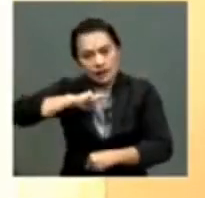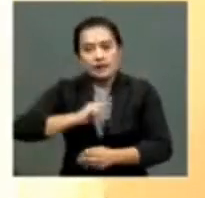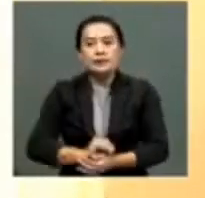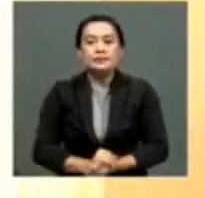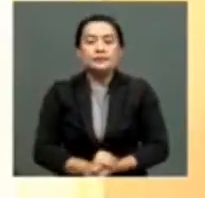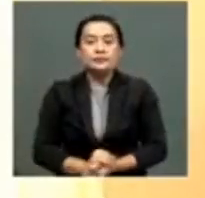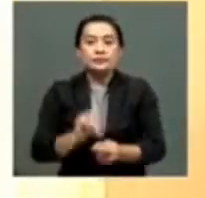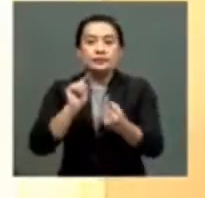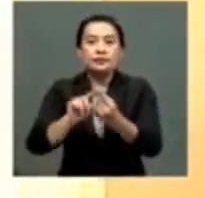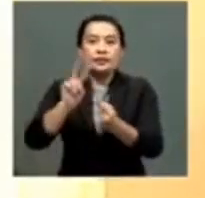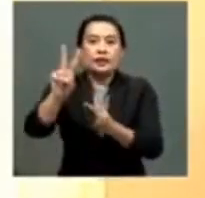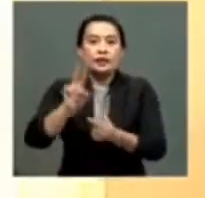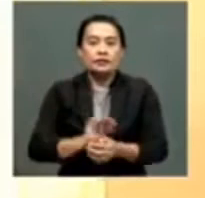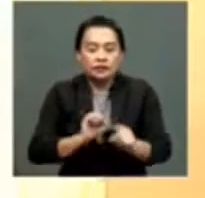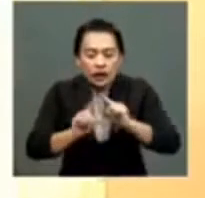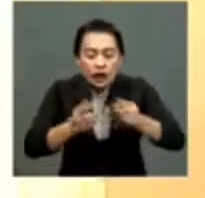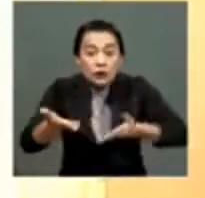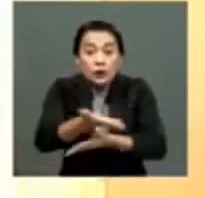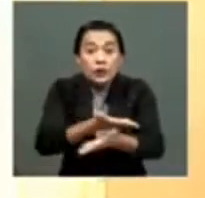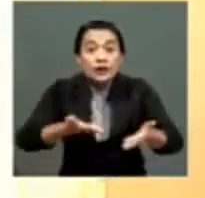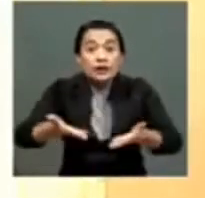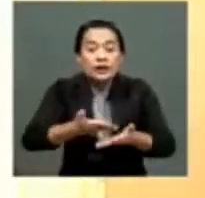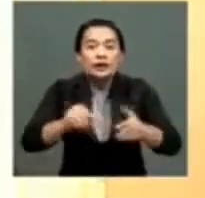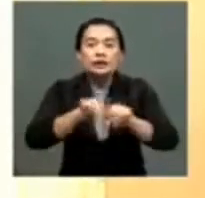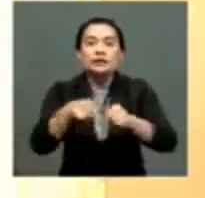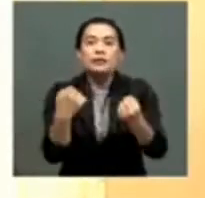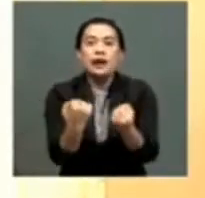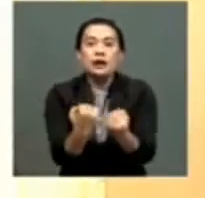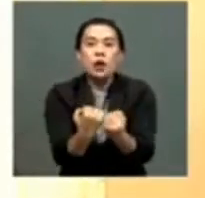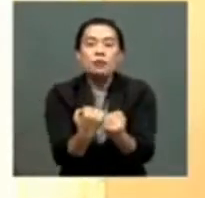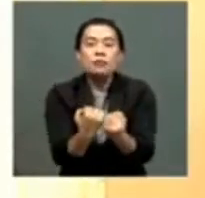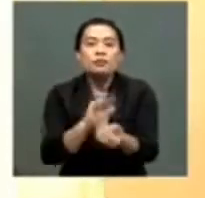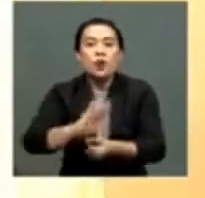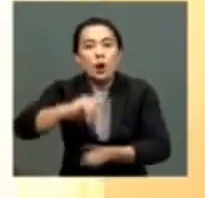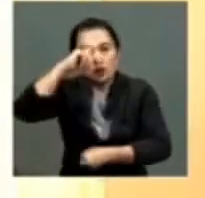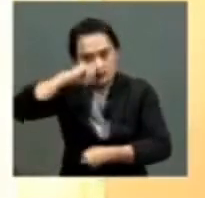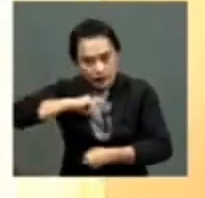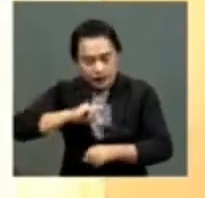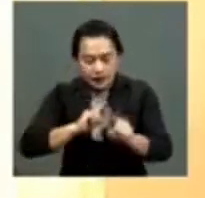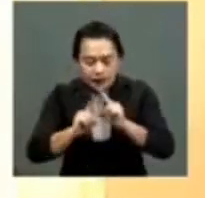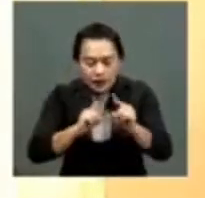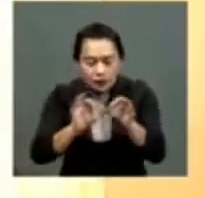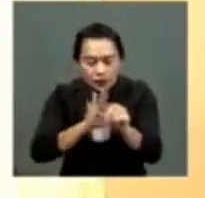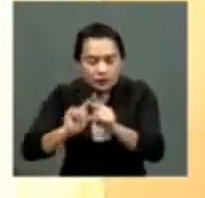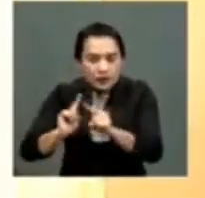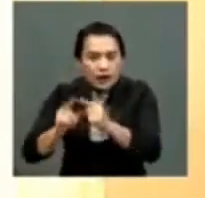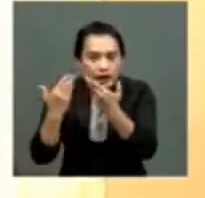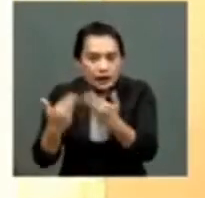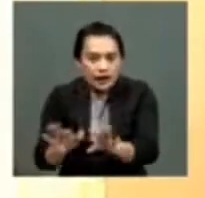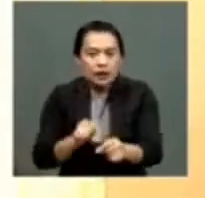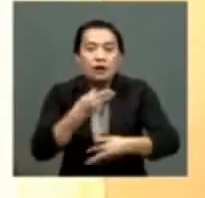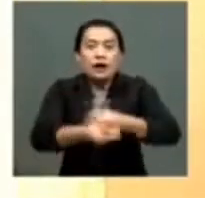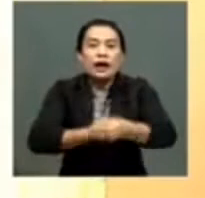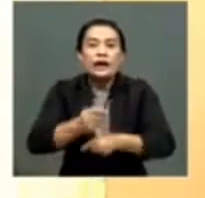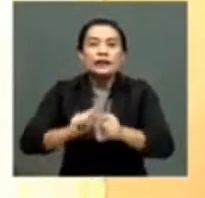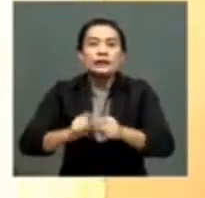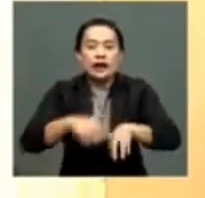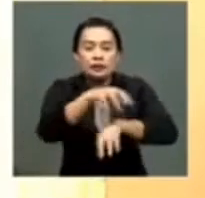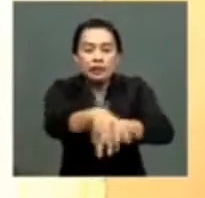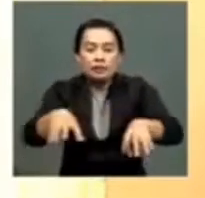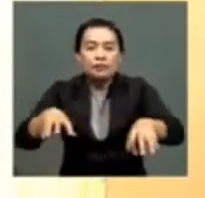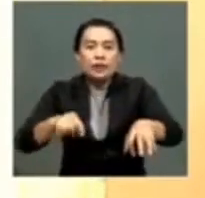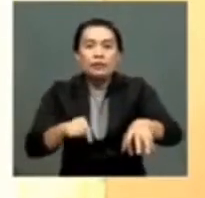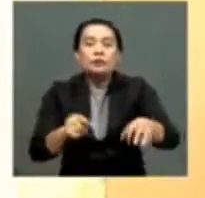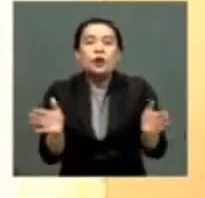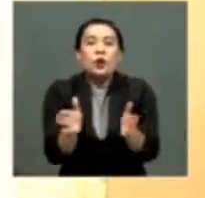ที่2ผลจากการหารือกับสมาคมผู้ค้าปลีกไทยผมได้รับทราบว่าสถานที่ค้าขายต่างๆรวมทั้ง